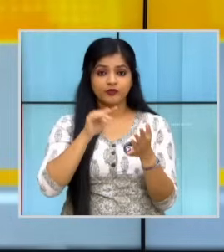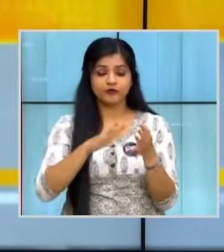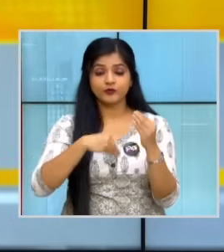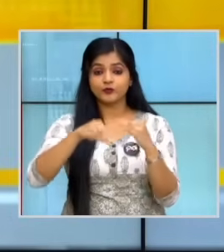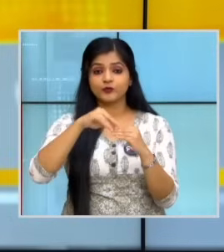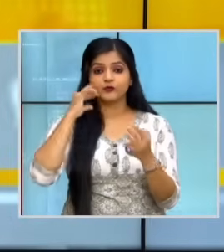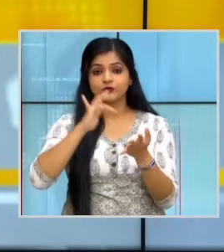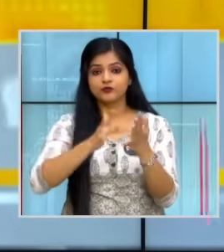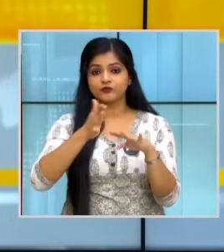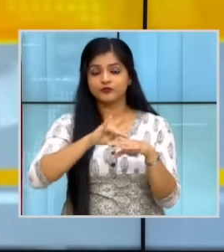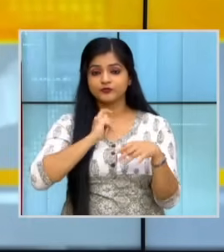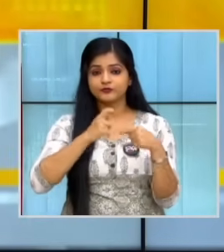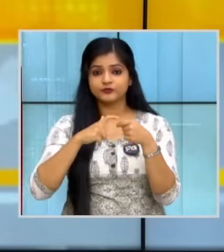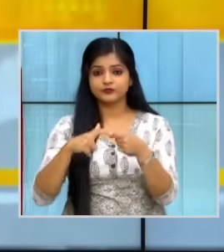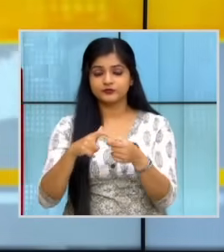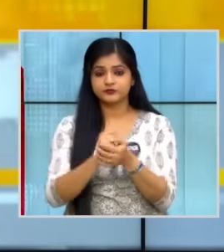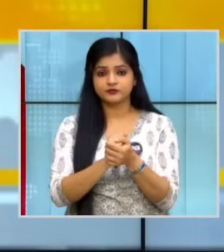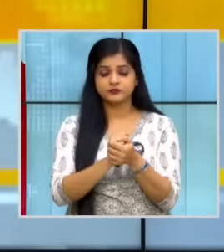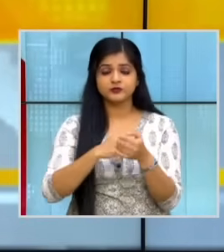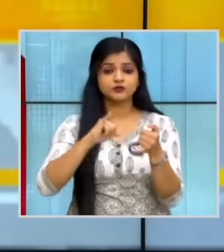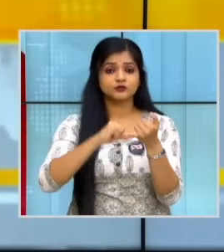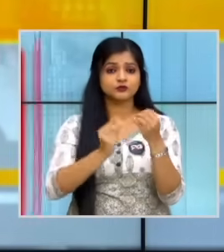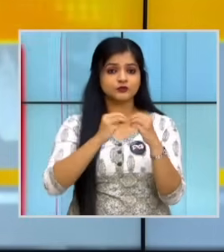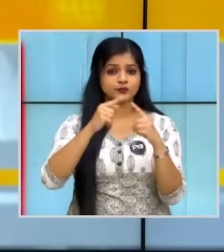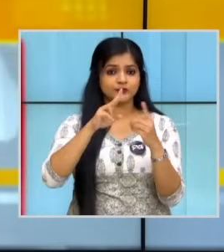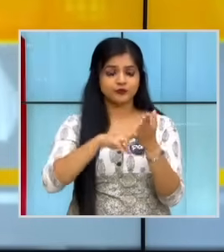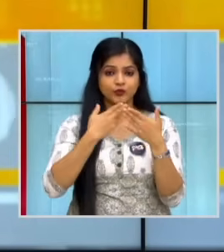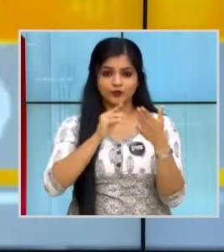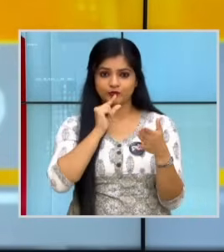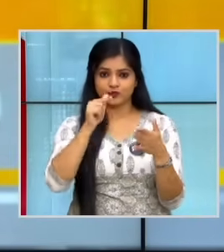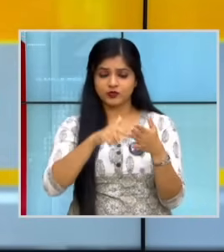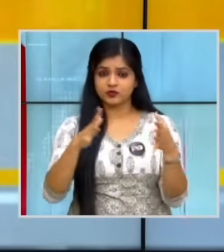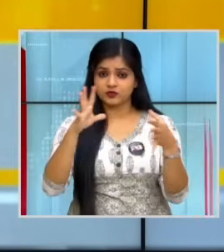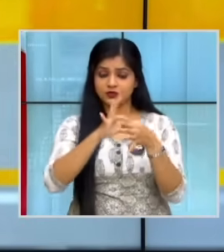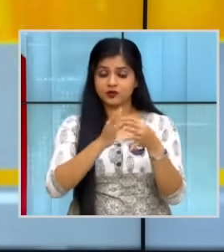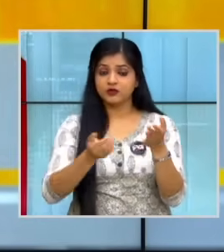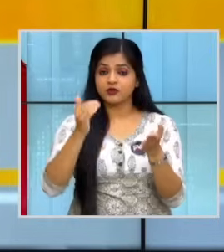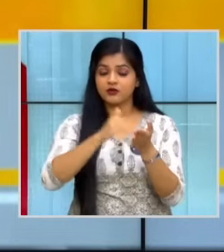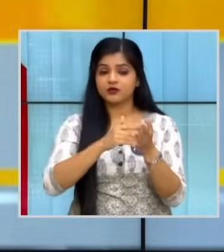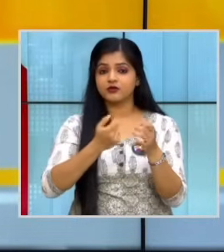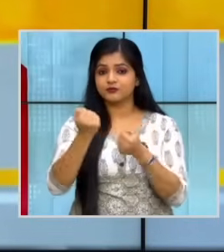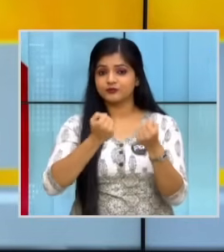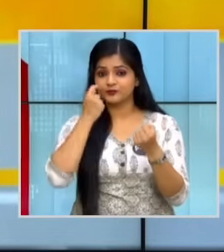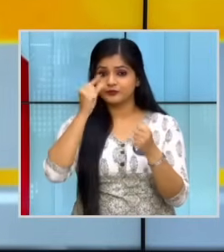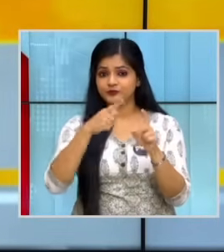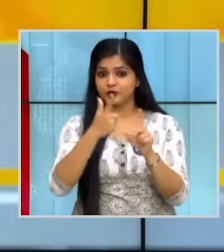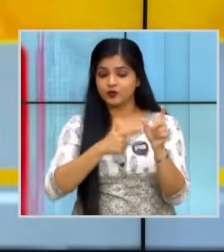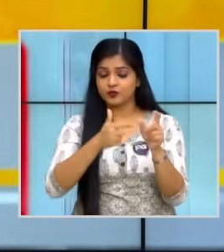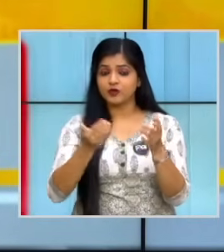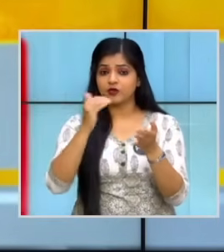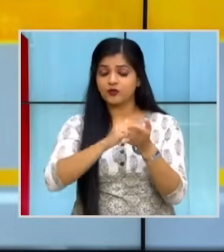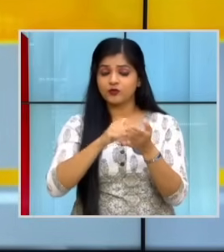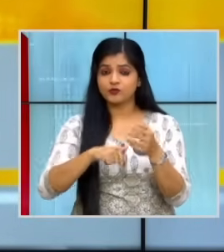ജയശങ്കർ തിരുവനന്തപുരത്ത് നിന്ന് ചേരുന്നുണ്ട്. ജയശങ്കർ, സുബിൻ നൽകിയ മൊഴിയുടെ അടിസ്ഥാനത്തിൽ കൂടിയാണോ ഇപ്പോൾ യദുവിനെ ഈ ചോദ്യം ചെയ്യലിനായി